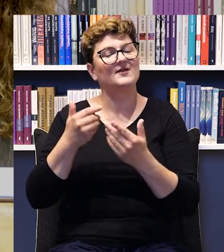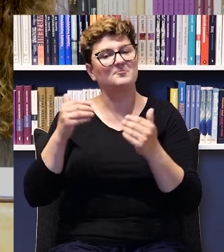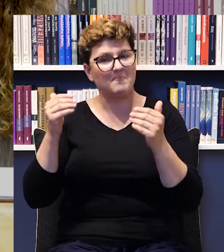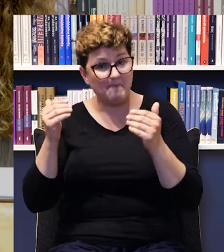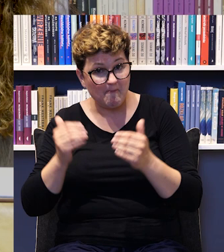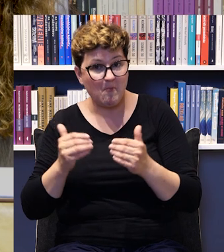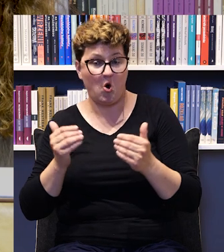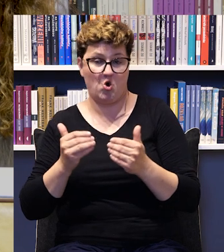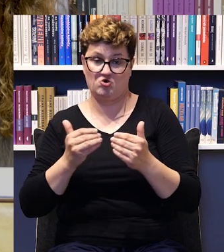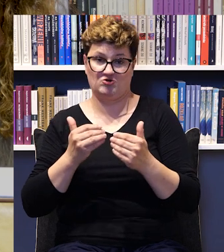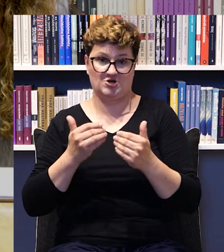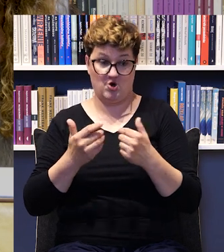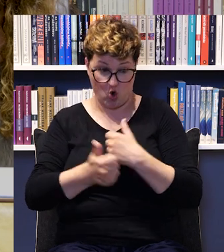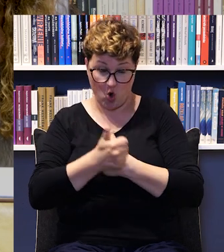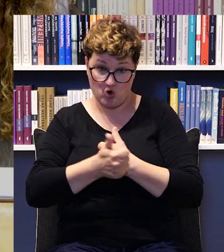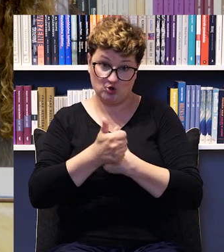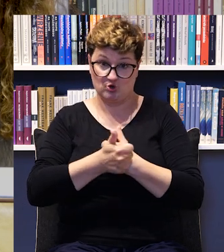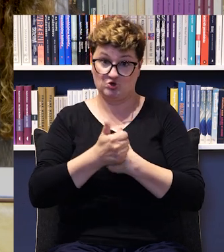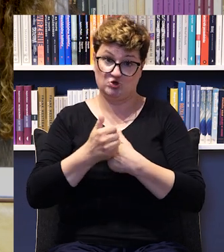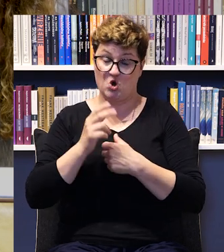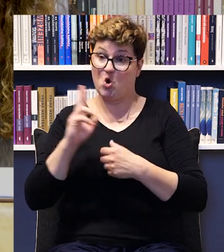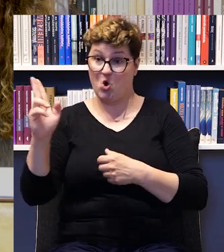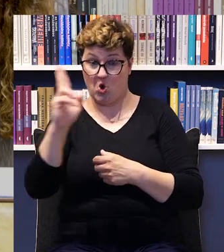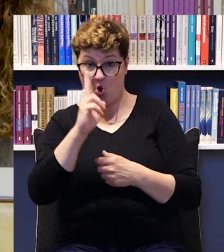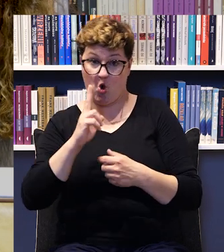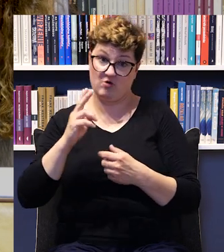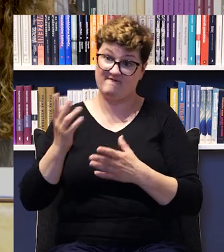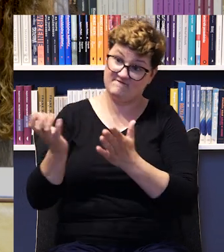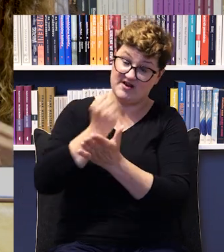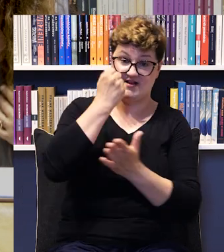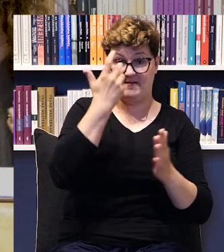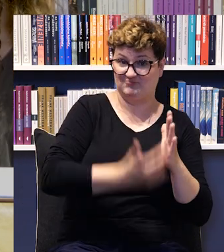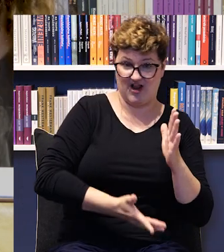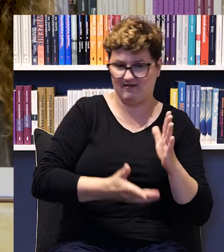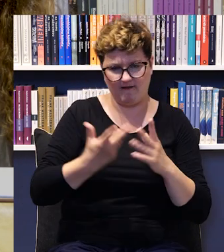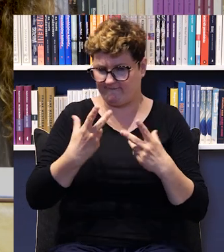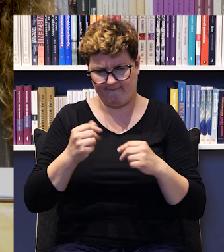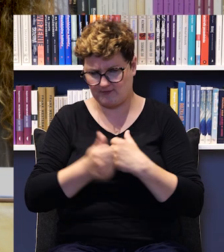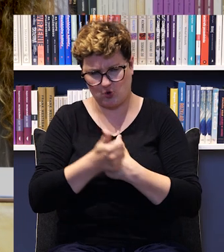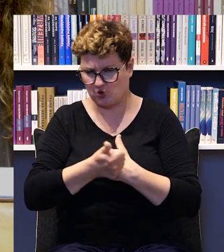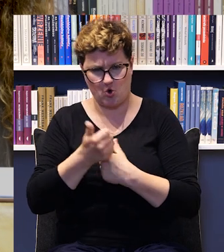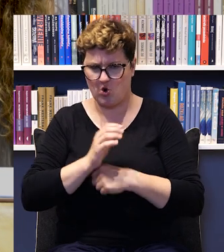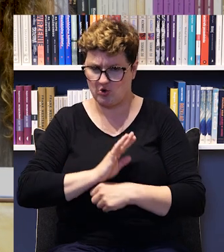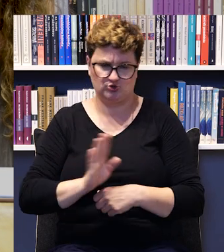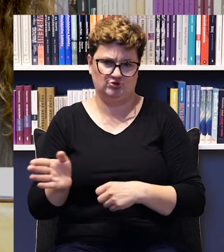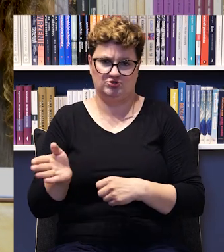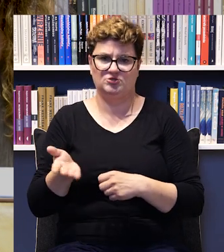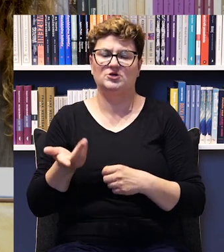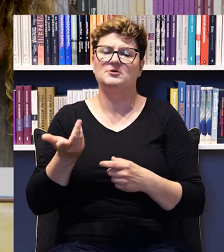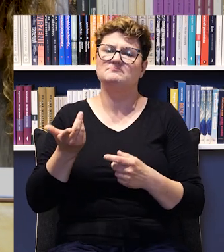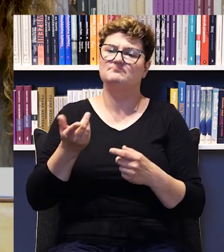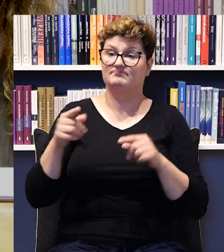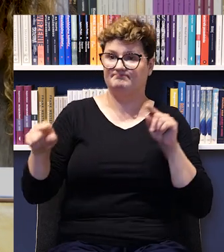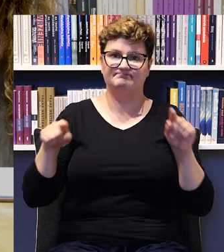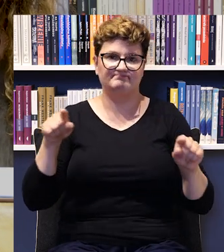może w ogóle tutaj nie chodzi o to, że ktoś musi być wygrany, a ktoś musi być przegrany, no nie? Że te